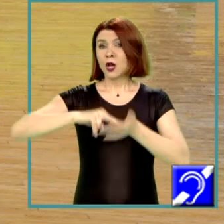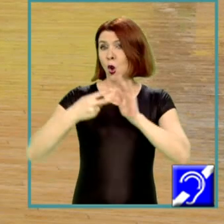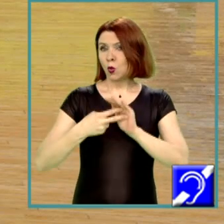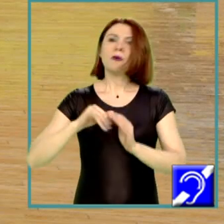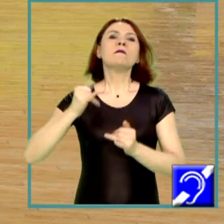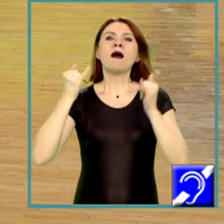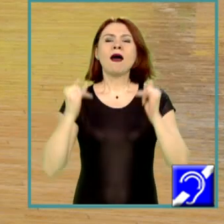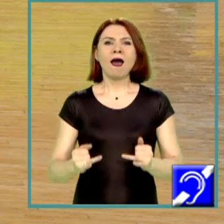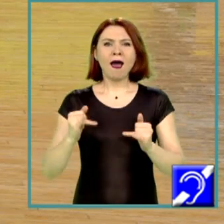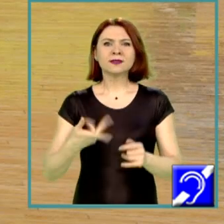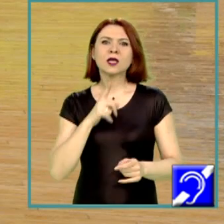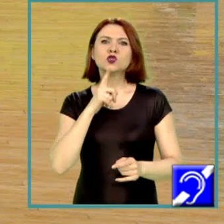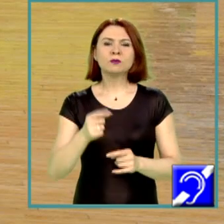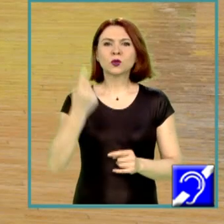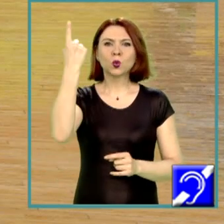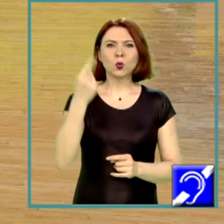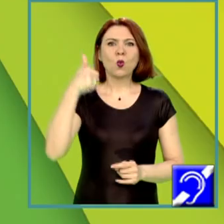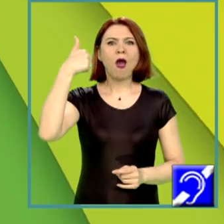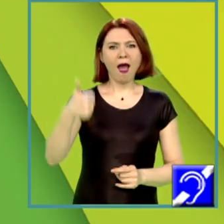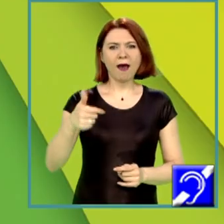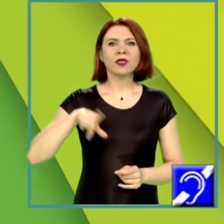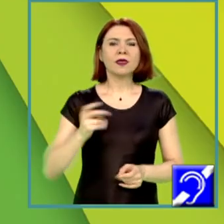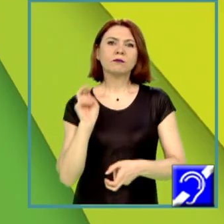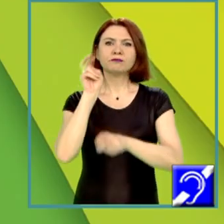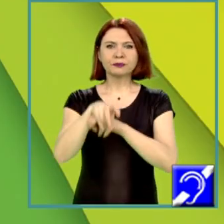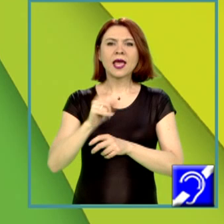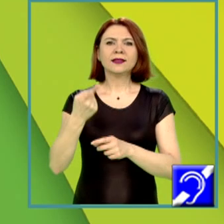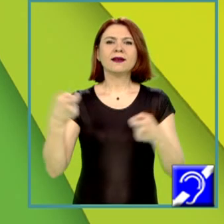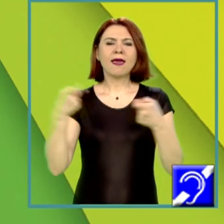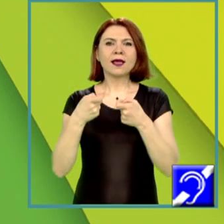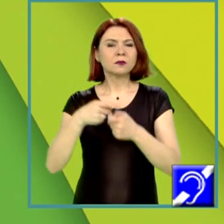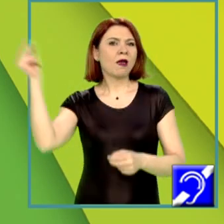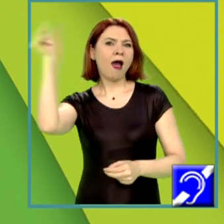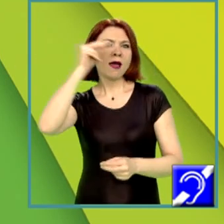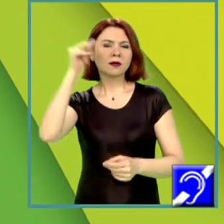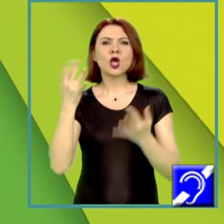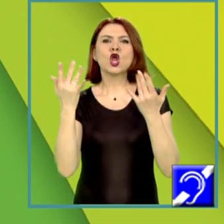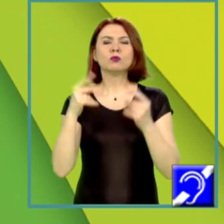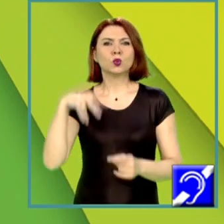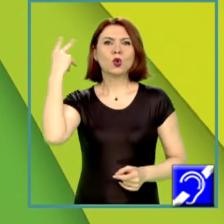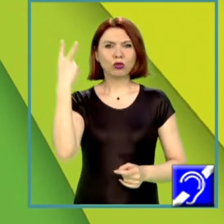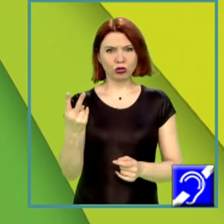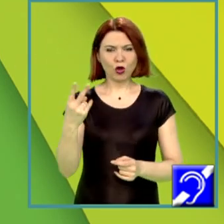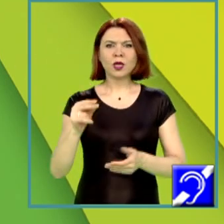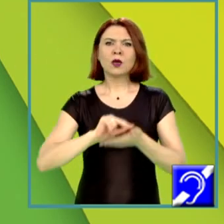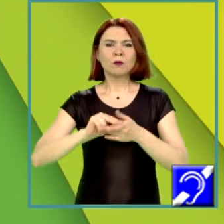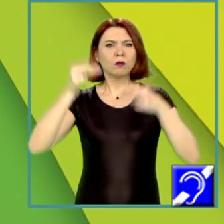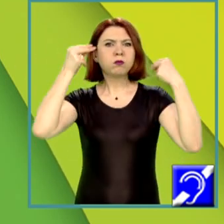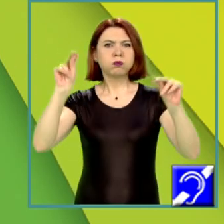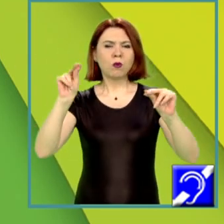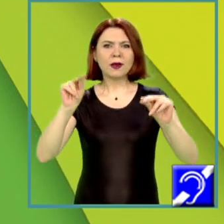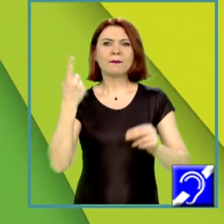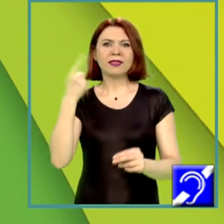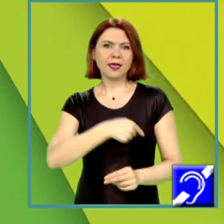Așadar astăzi pe subiectul 1 a el face parte din testul de antrenament numărul 2 publicat pe